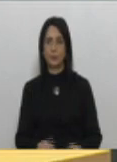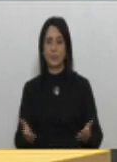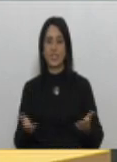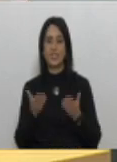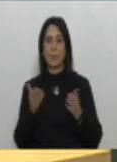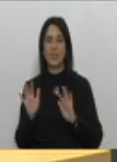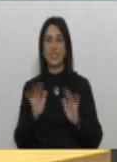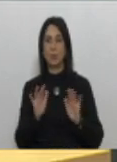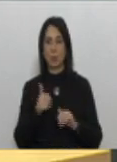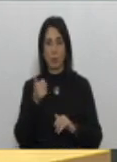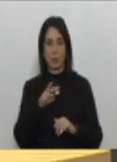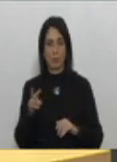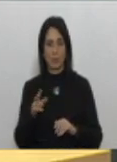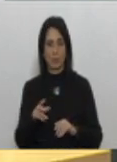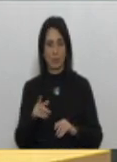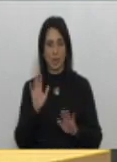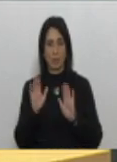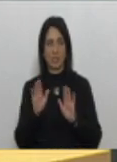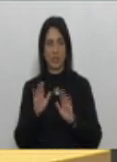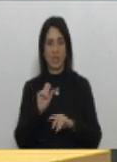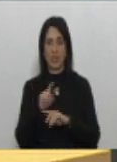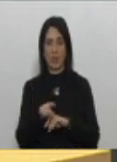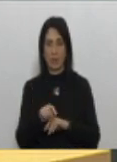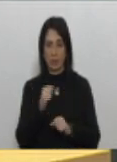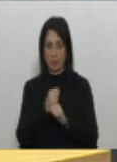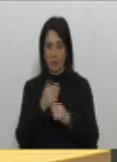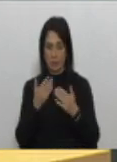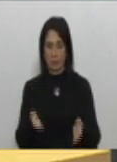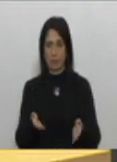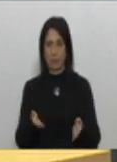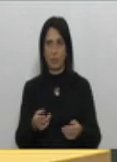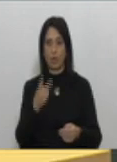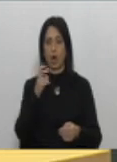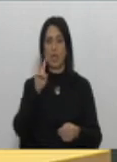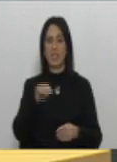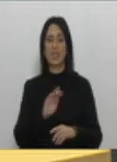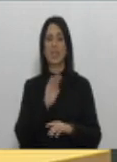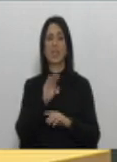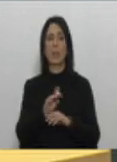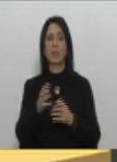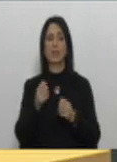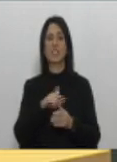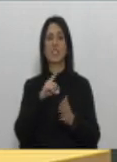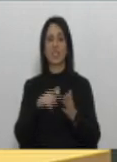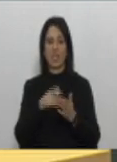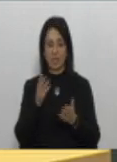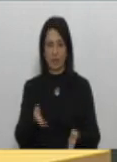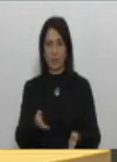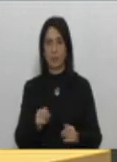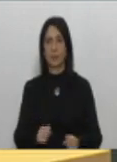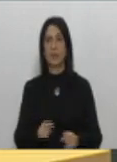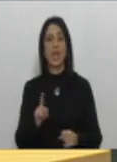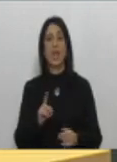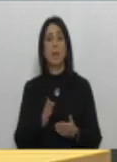ამახალისებელი ღონისძიებები პრემიერ-მინისტრის უშუალო ხელმძღვანელობით და დავალებით განხორციელდა. 200 ლარიანი დანამატის მიღების საკითხი შემოვიდა. ანუ